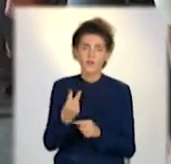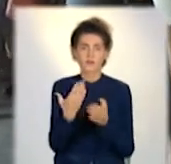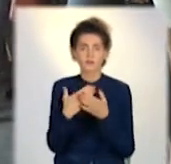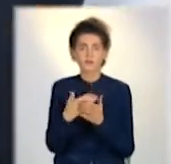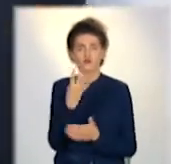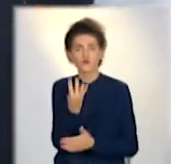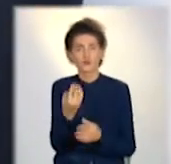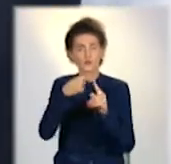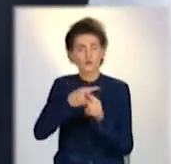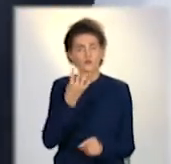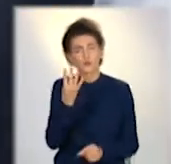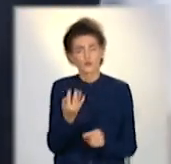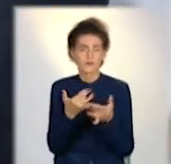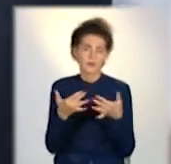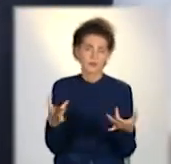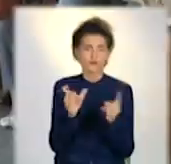2 + 2 – 4 + 4.